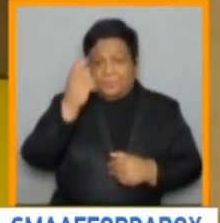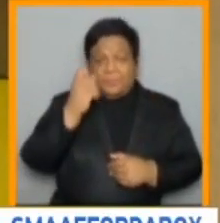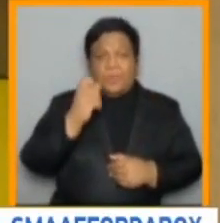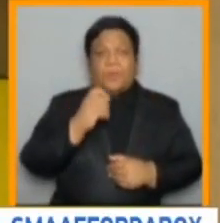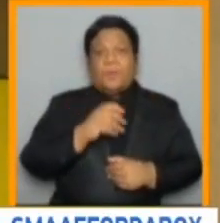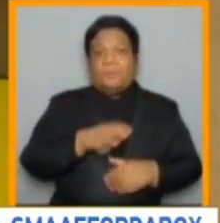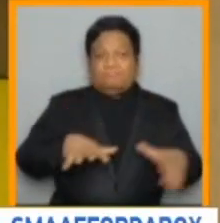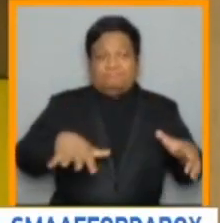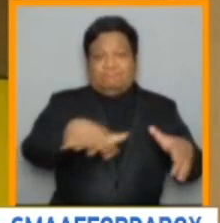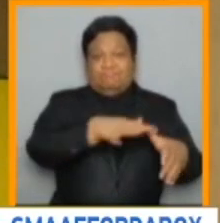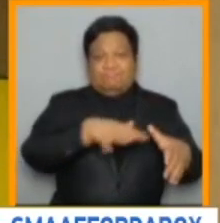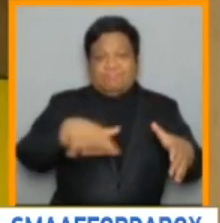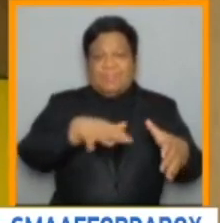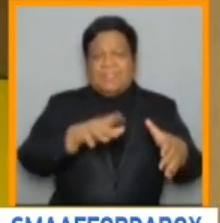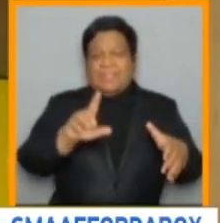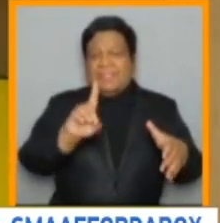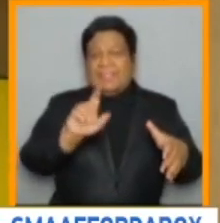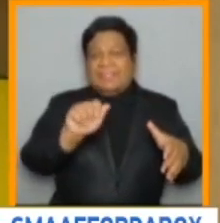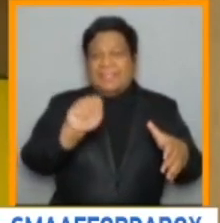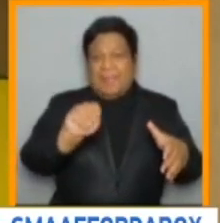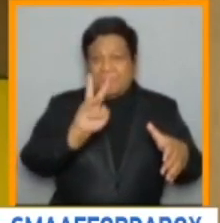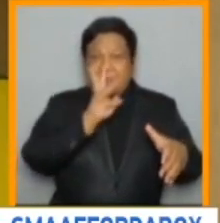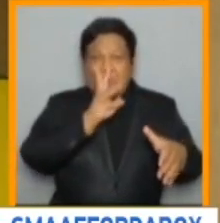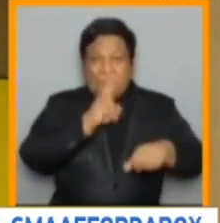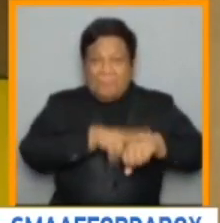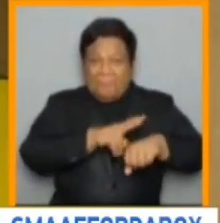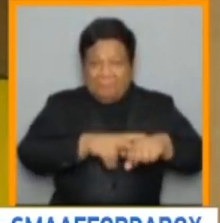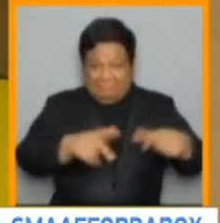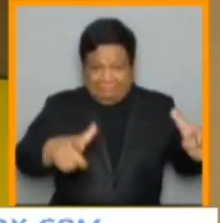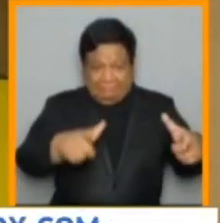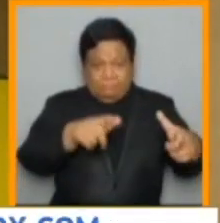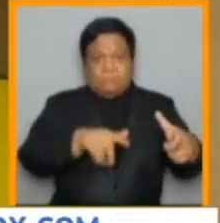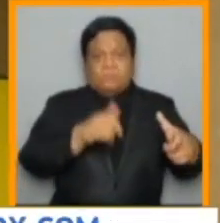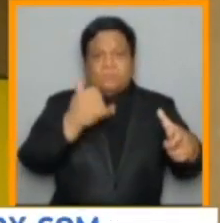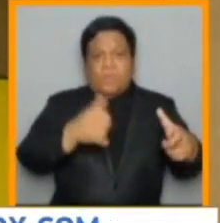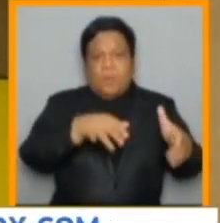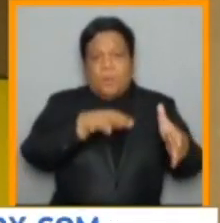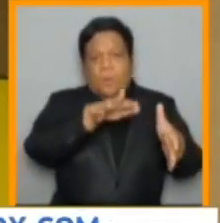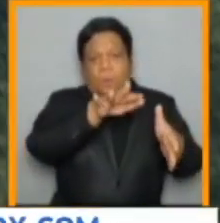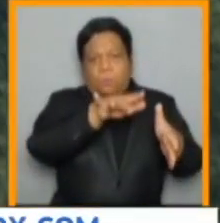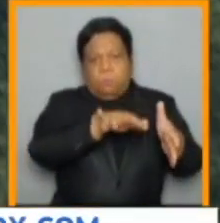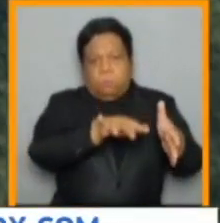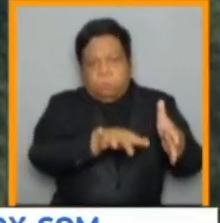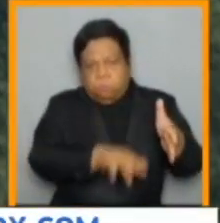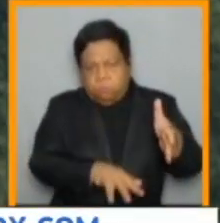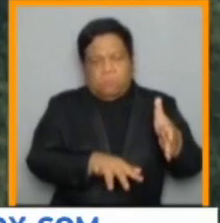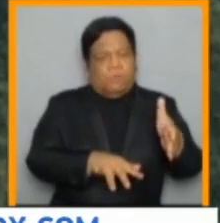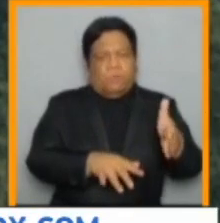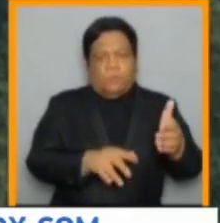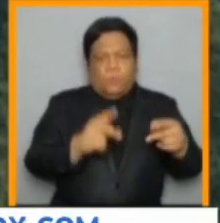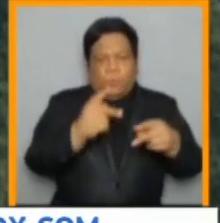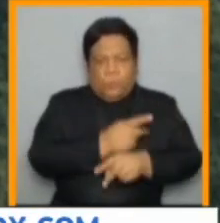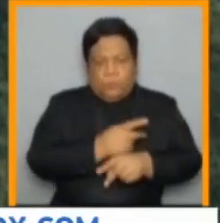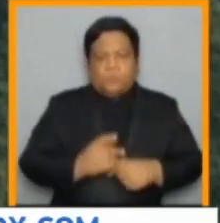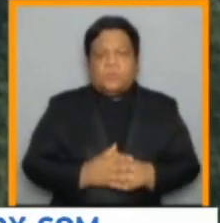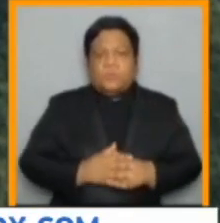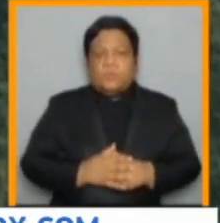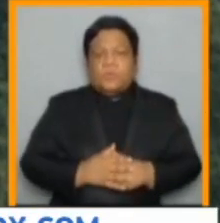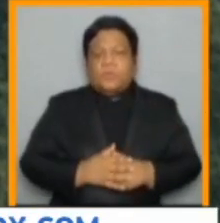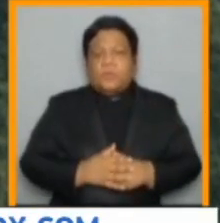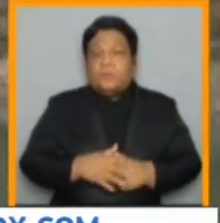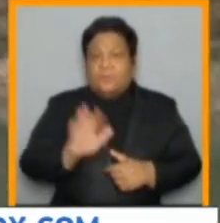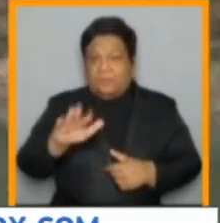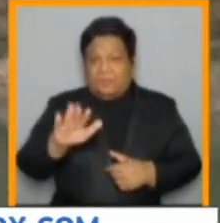level na 212 meters ang antas ng tubig sa Angat Dam. Ang Angat Dam ay nagsusupply po